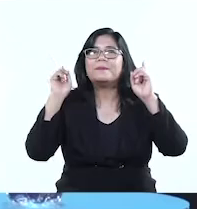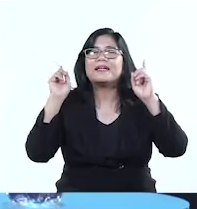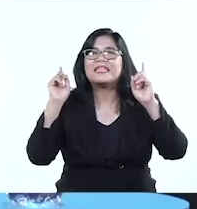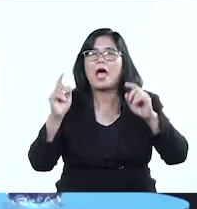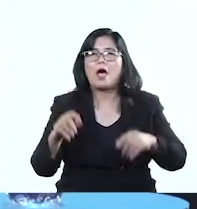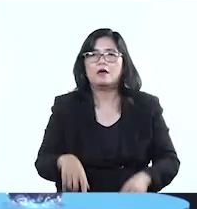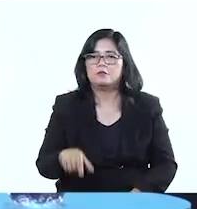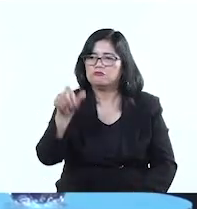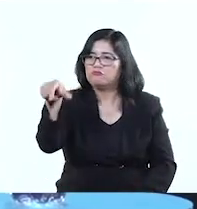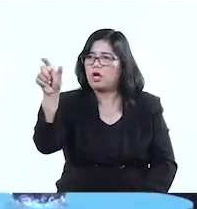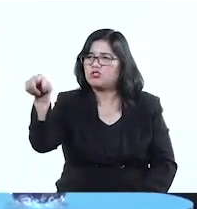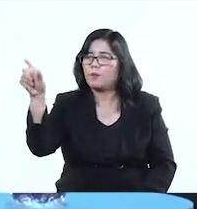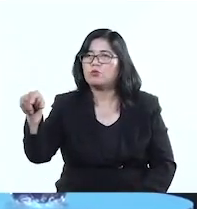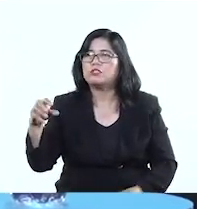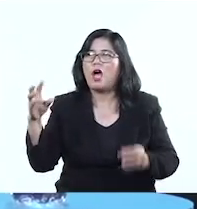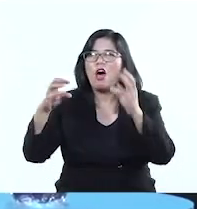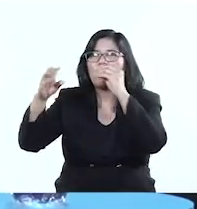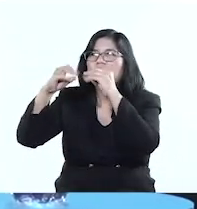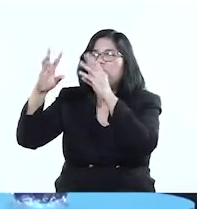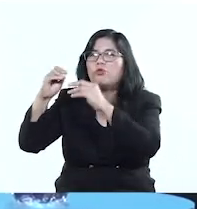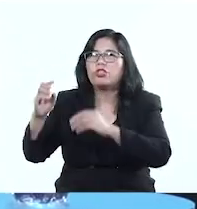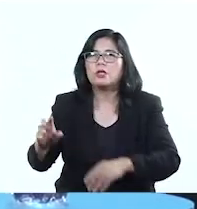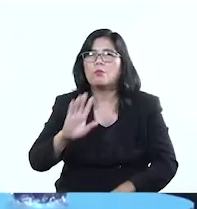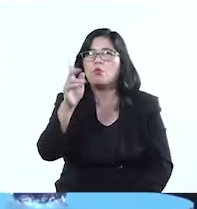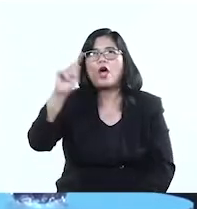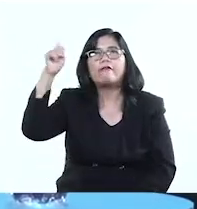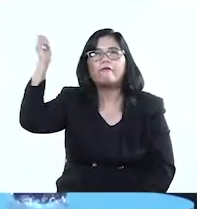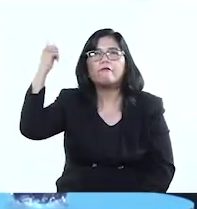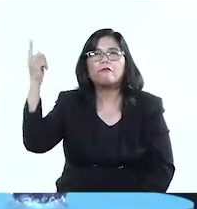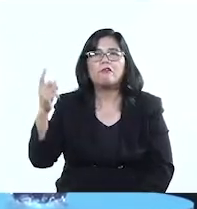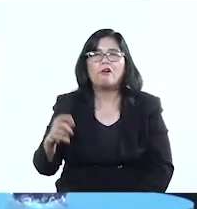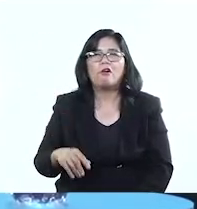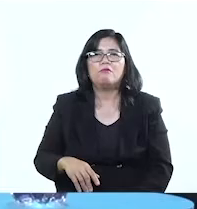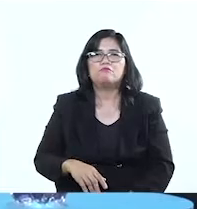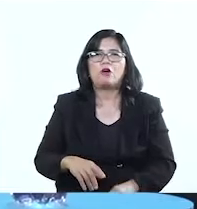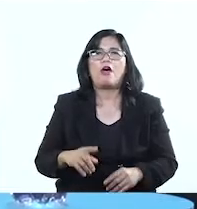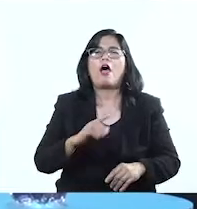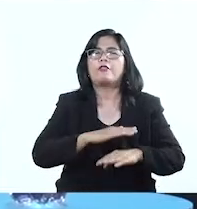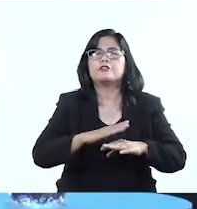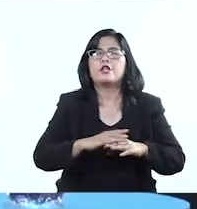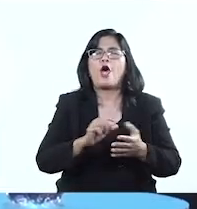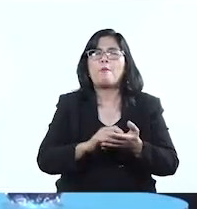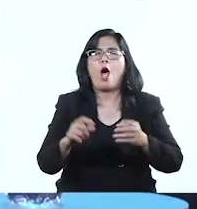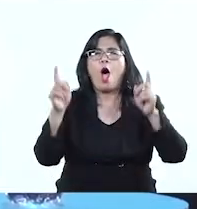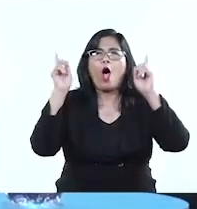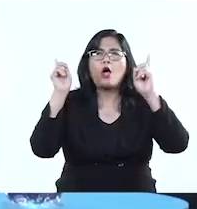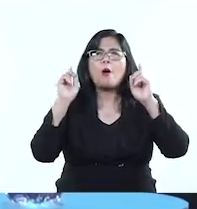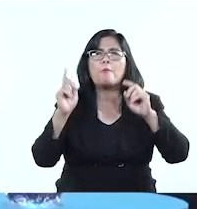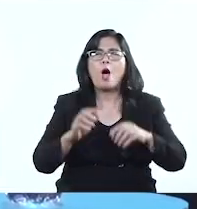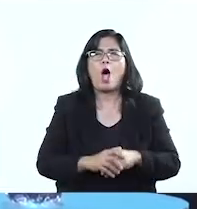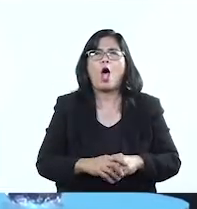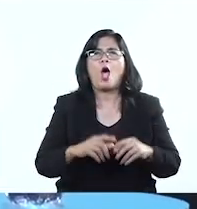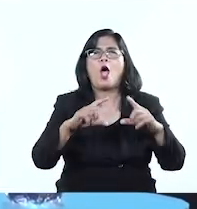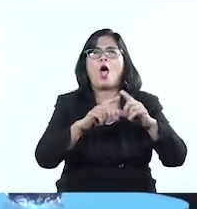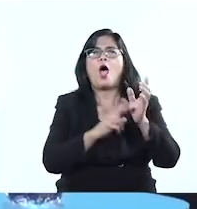manusia-manusia gaduh yang mengatasnamakan agama lah antikris lah segala macam lah woi hati-hati beginilah